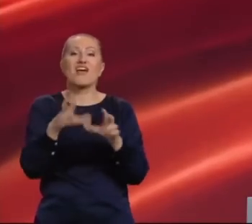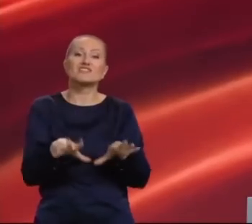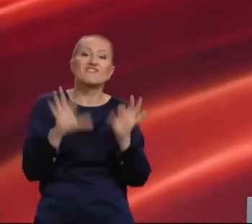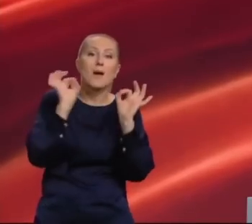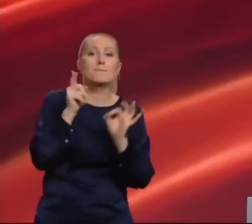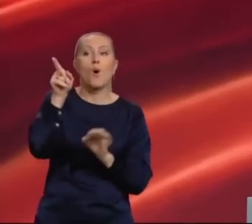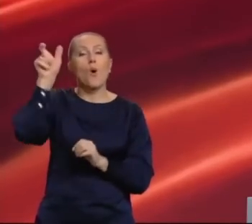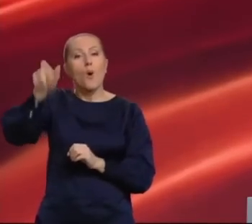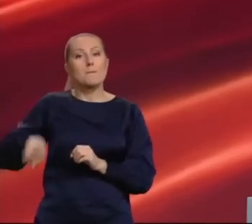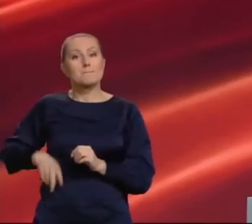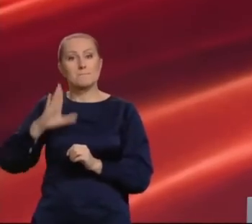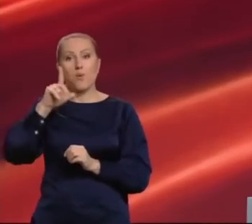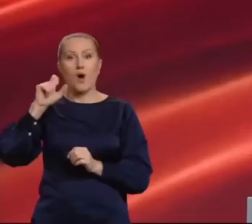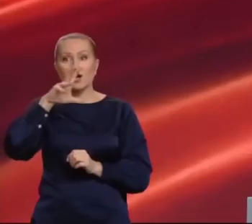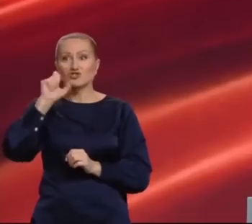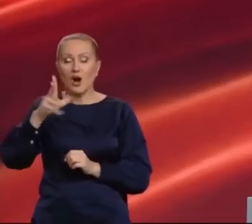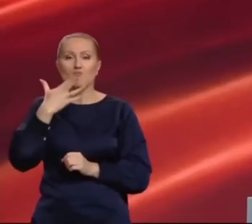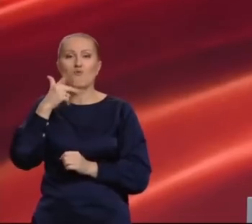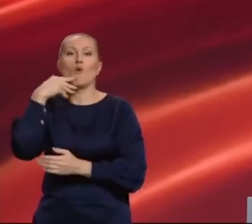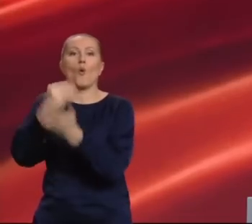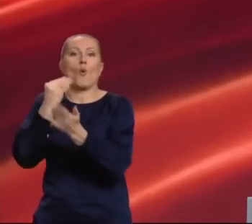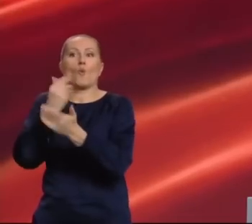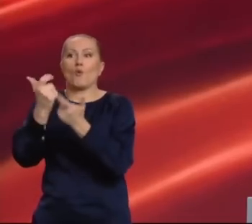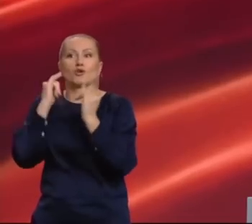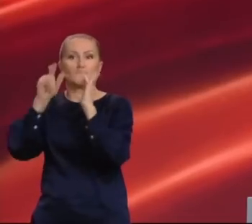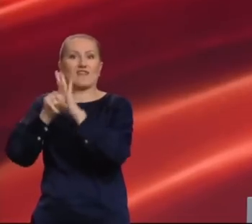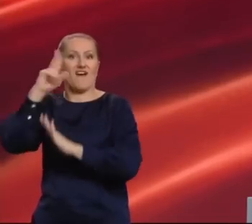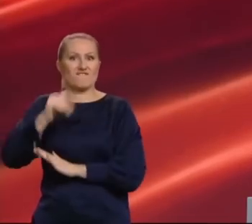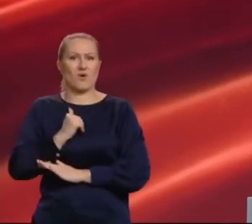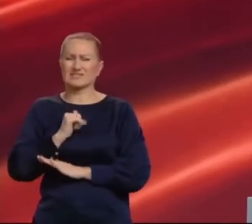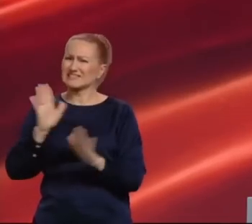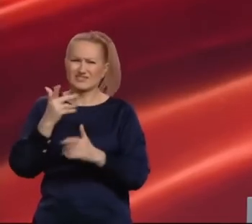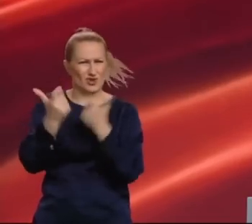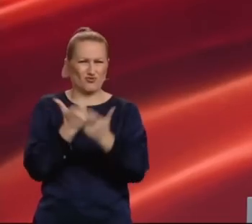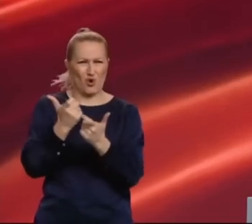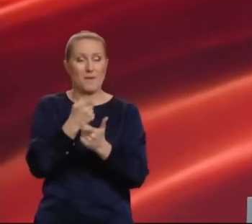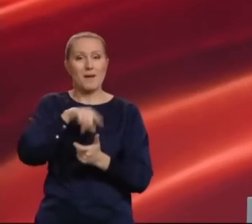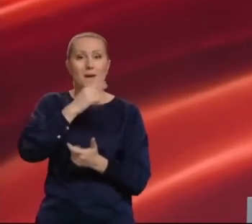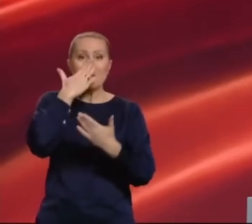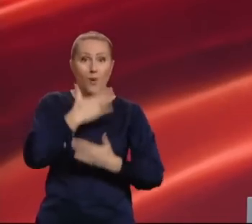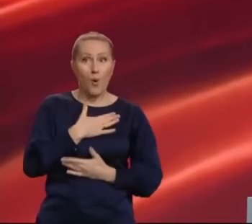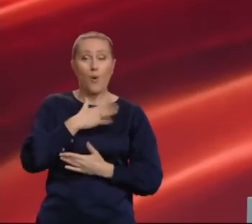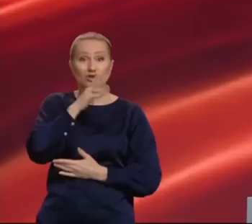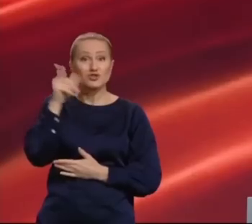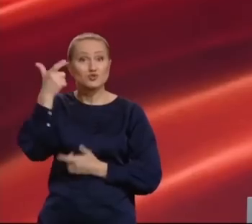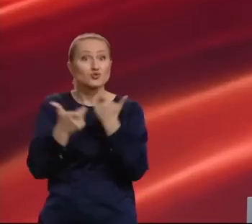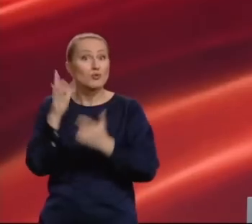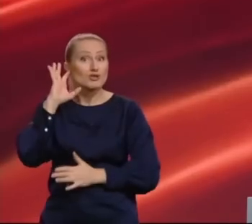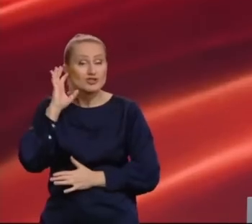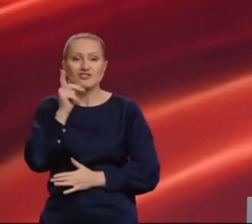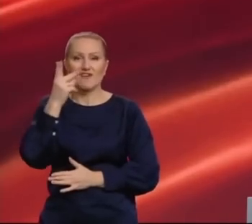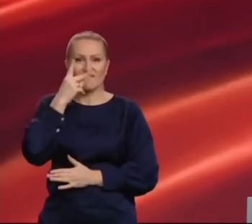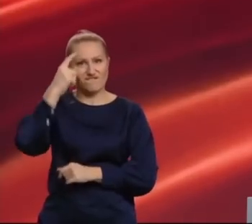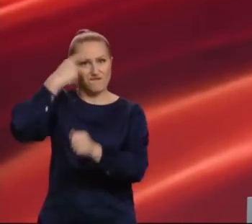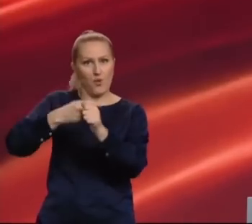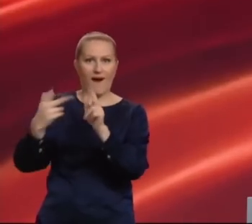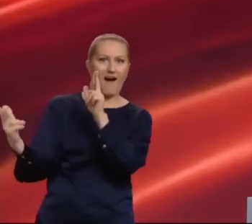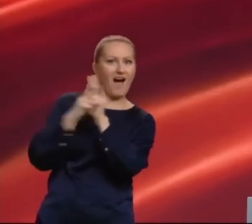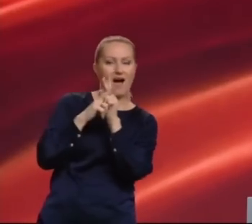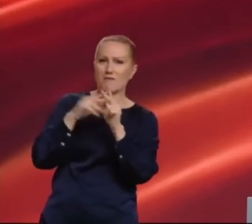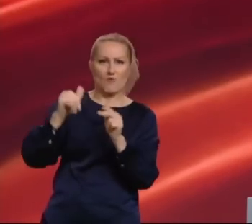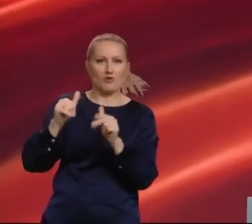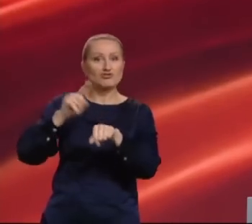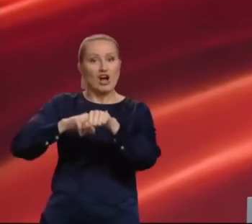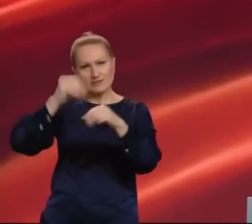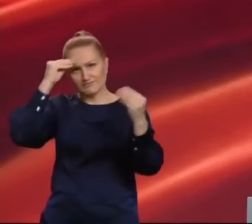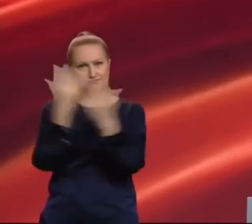składu. Żebyśmy dyskutowali, bo chcemy się czuć bezpiecznie. Izrael nam pokazuje, że wróg czuwa i może zaatakować w każdej chwili.